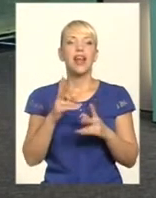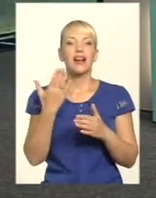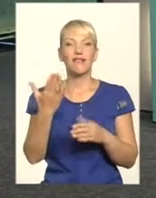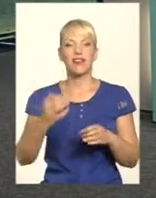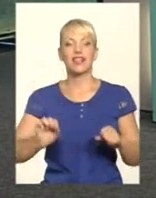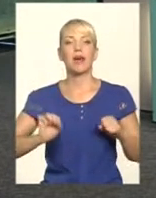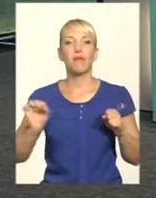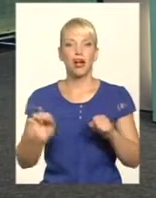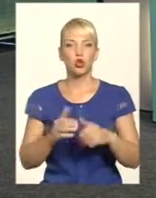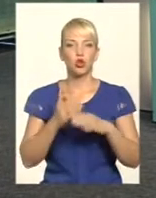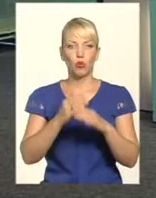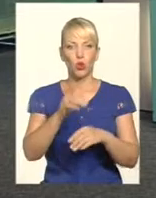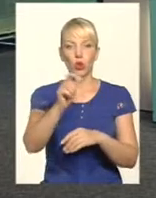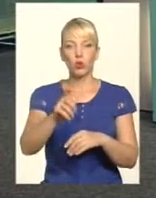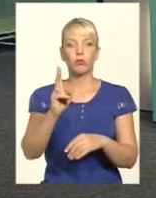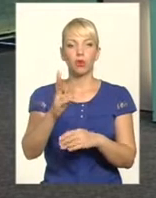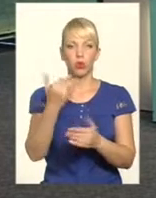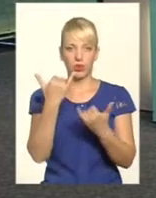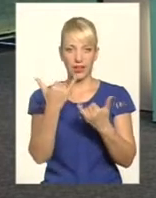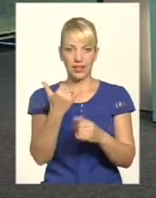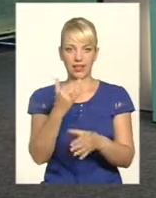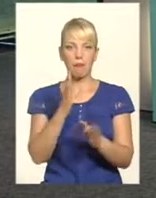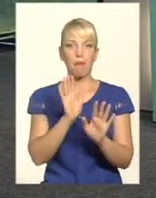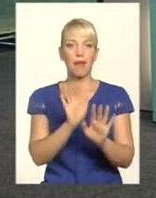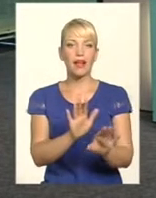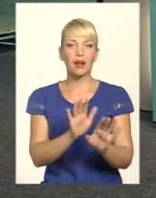нині перебувають на полі бою